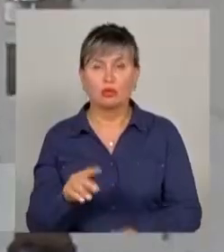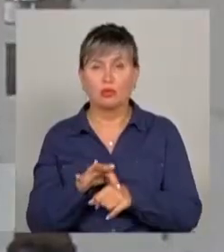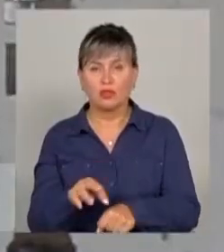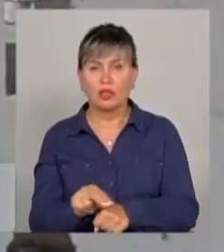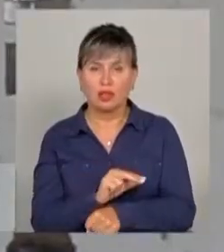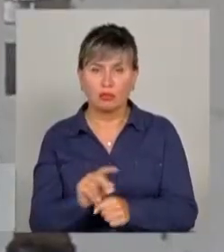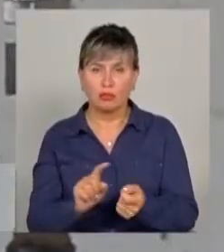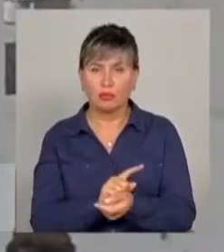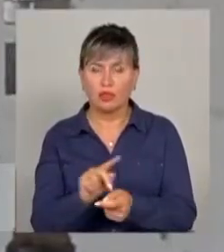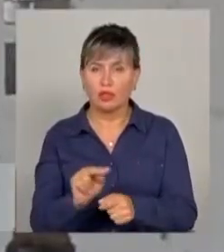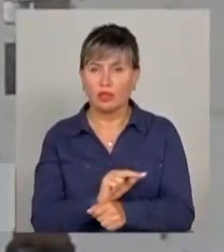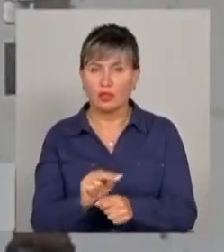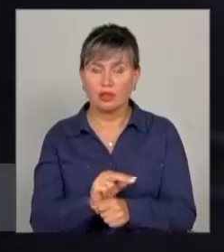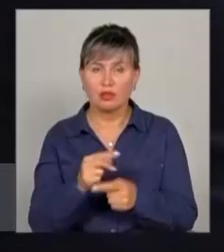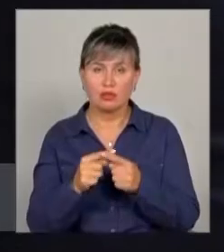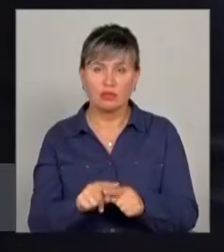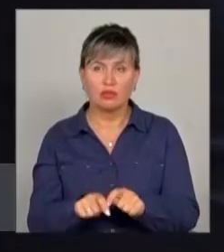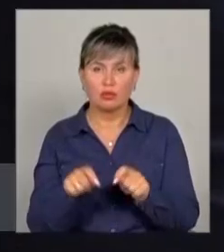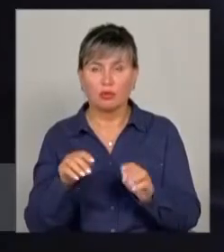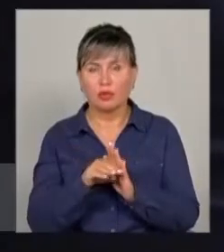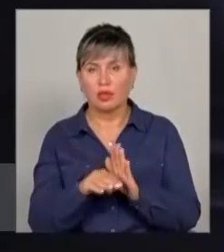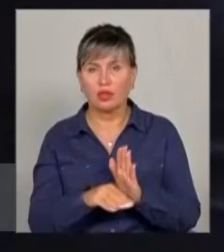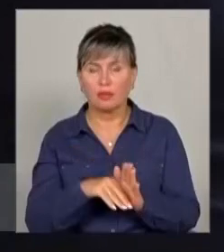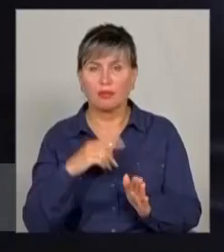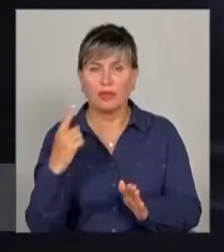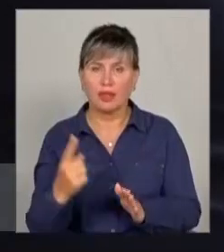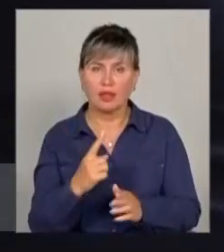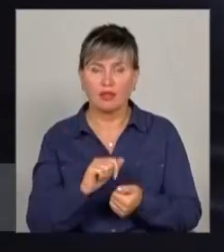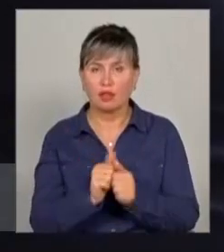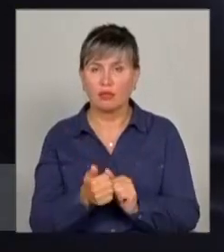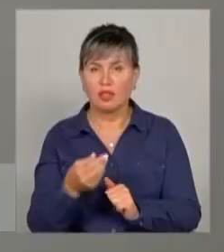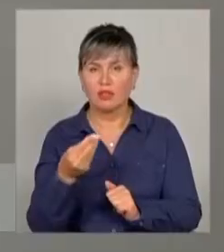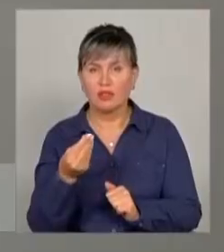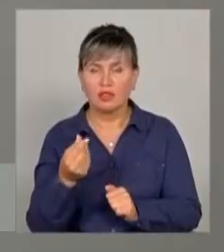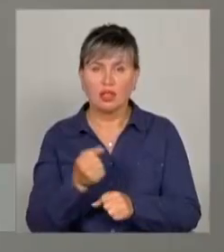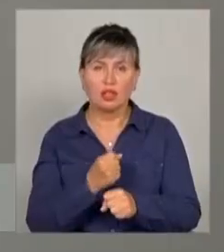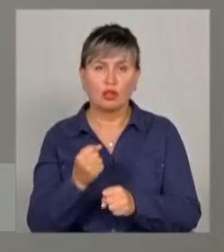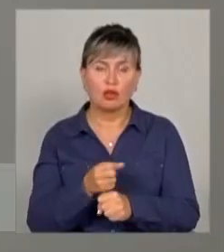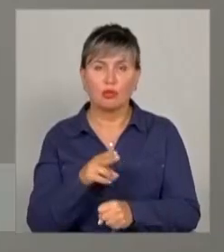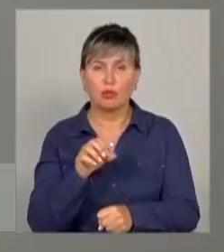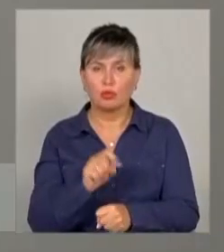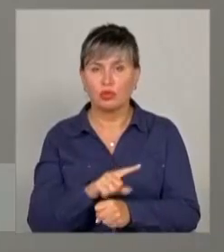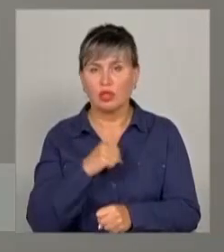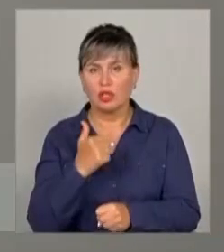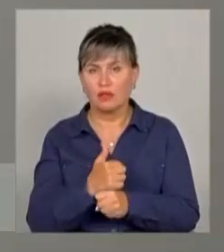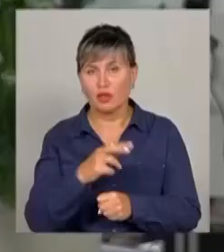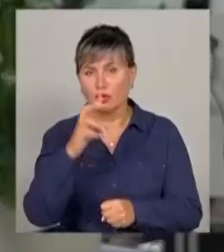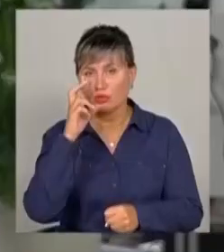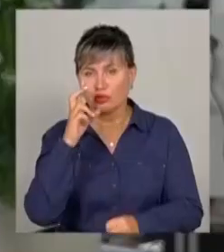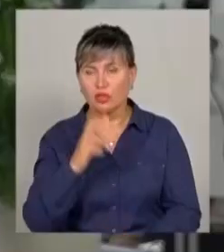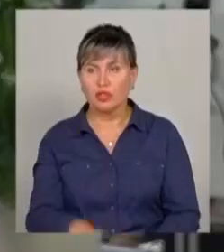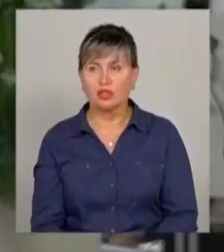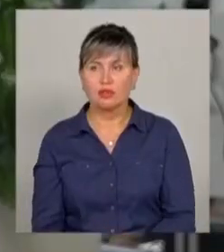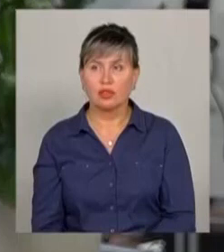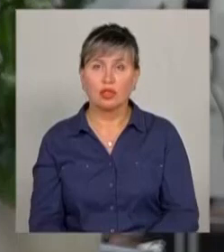и модернизацию инженерных объектов, запущена программа «Тариф в обмен на инвестиции», разработанная по поручению главы государства. Рост